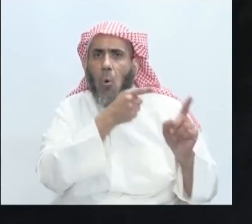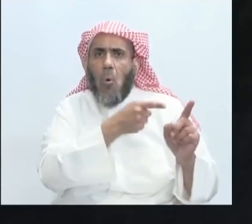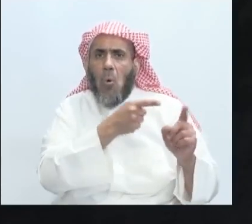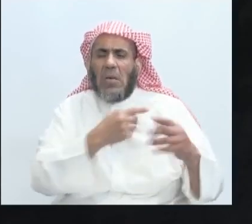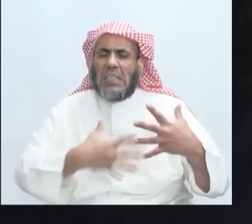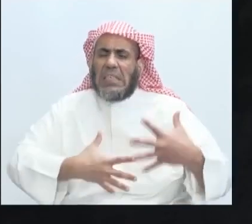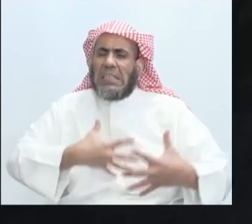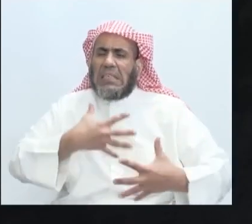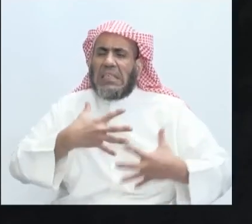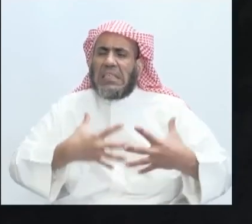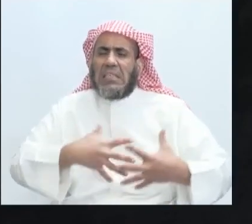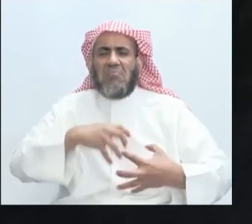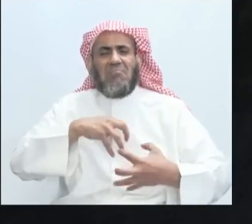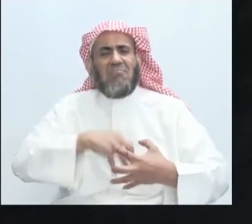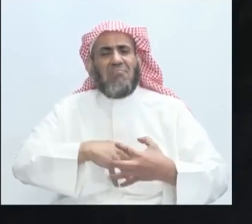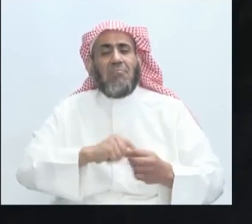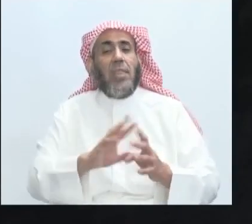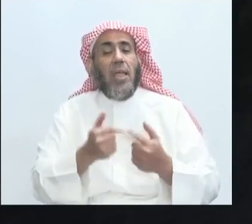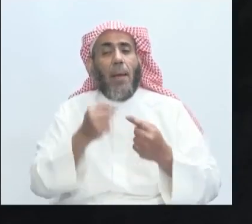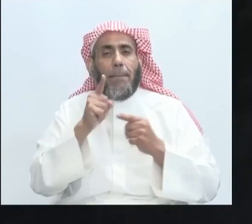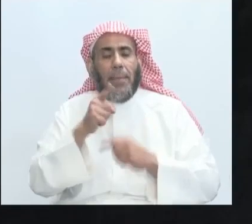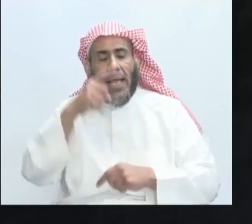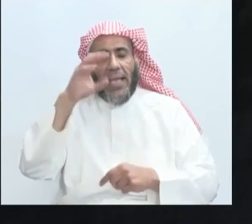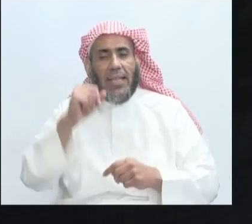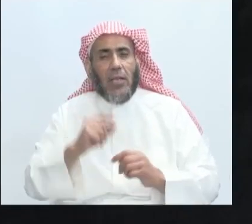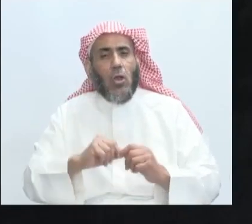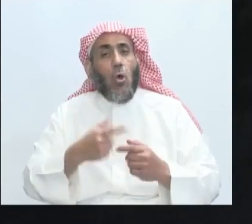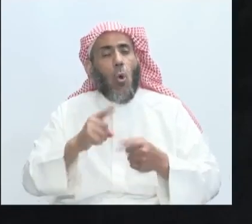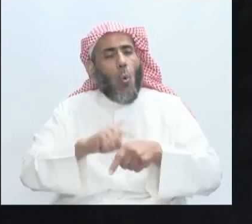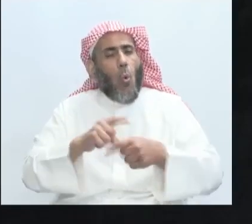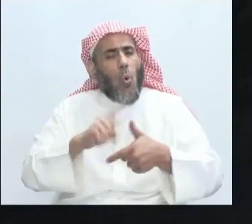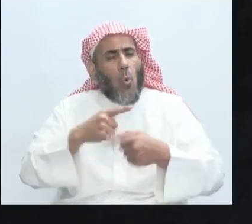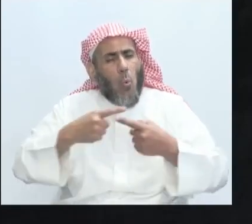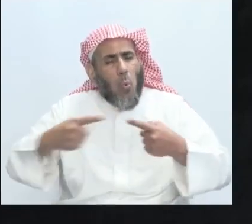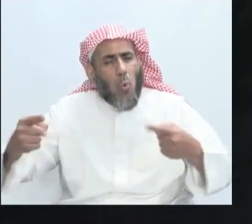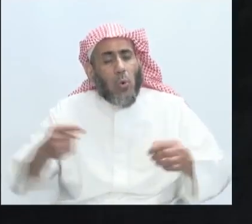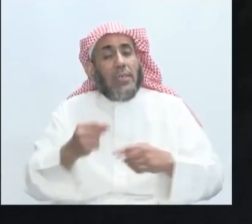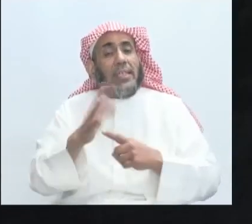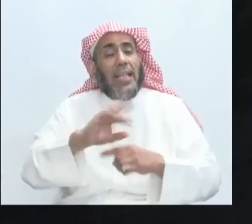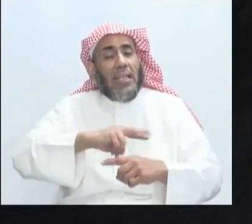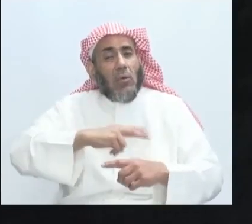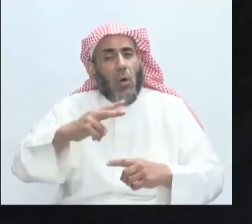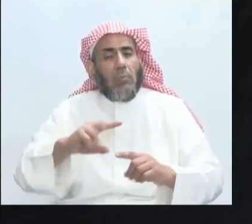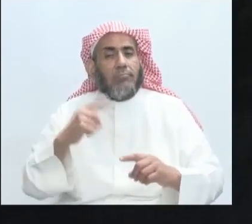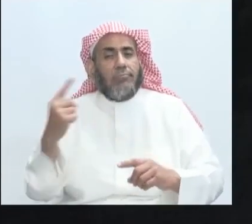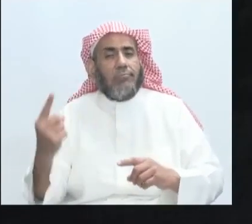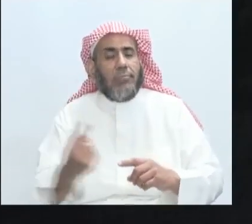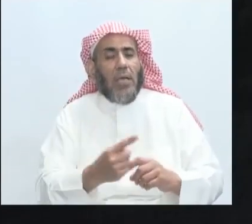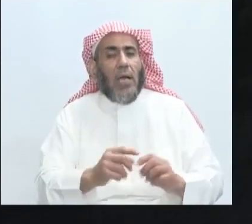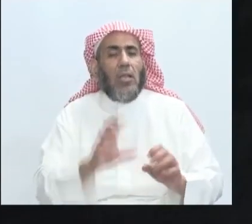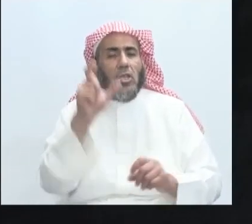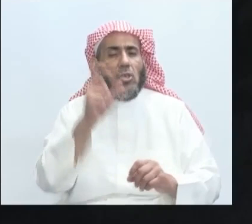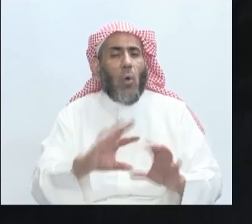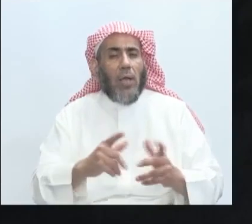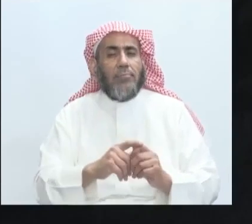اضطراب نفسي اذا ابنائي وبنات الطلاب طول المشكله تاثيرها على المحيط بهذا الشخص